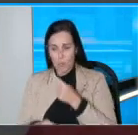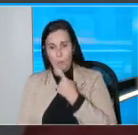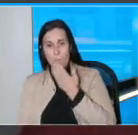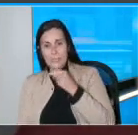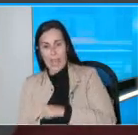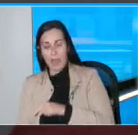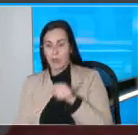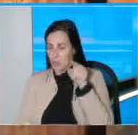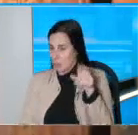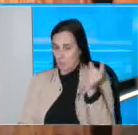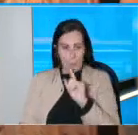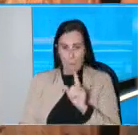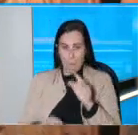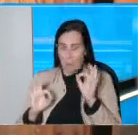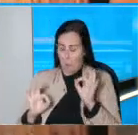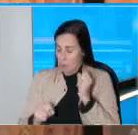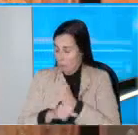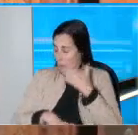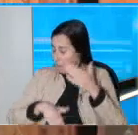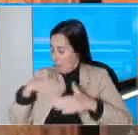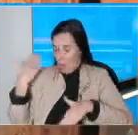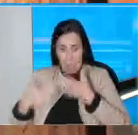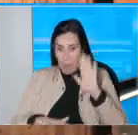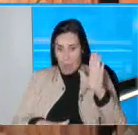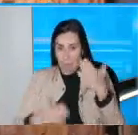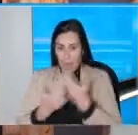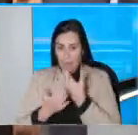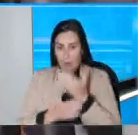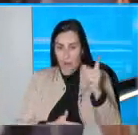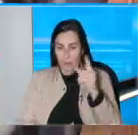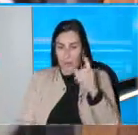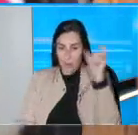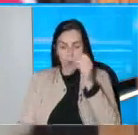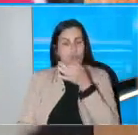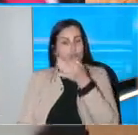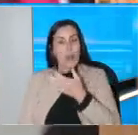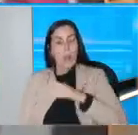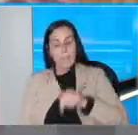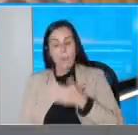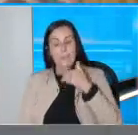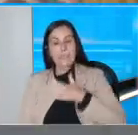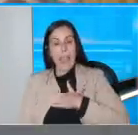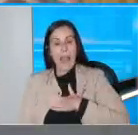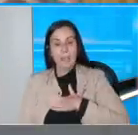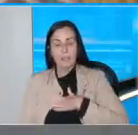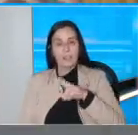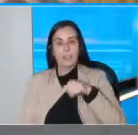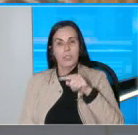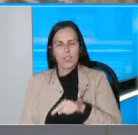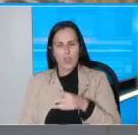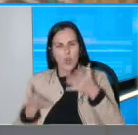אצלנו, הסיפור שם לא ממש הסיר את אורחי החדשות. אז האם לנו, לישראלים ולמנהיגים שלנו,